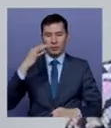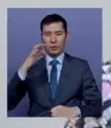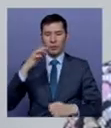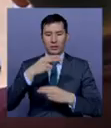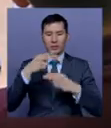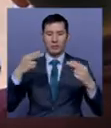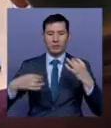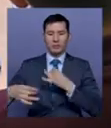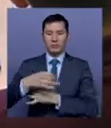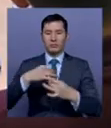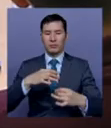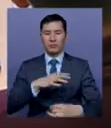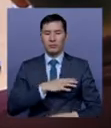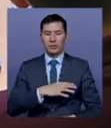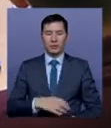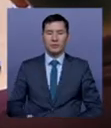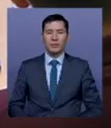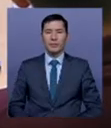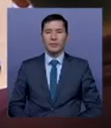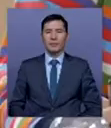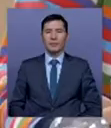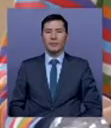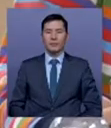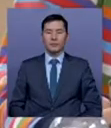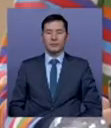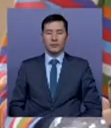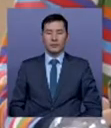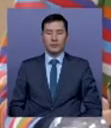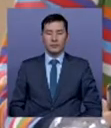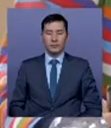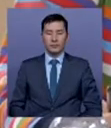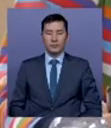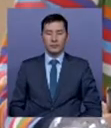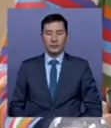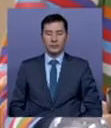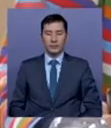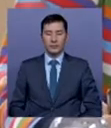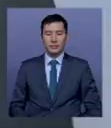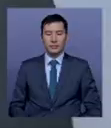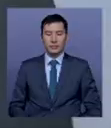Белсенділердің пікірінше гендерлік теңдік қоғамдағы осындай келеңсіздіктерді жоюға мүмкіндік бермек.